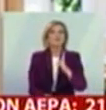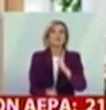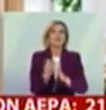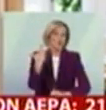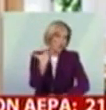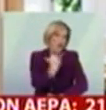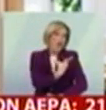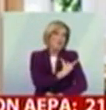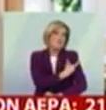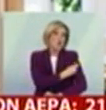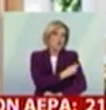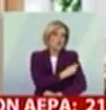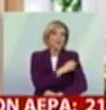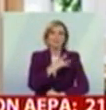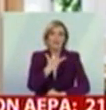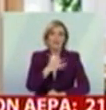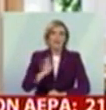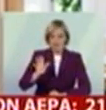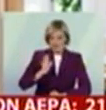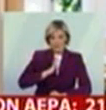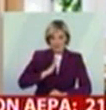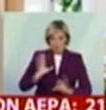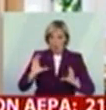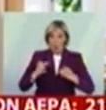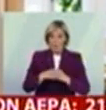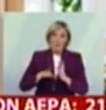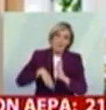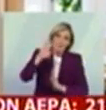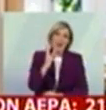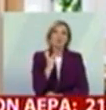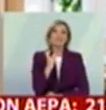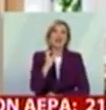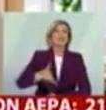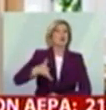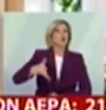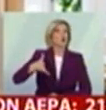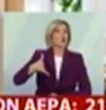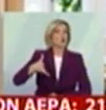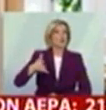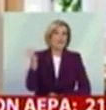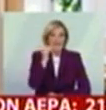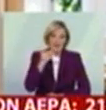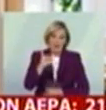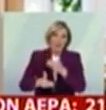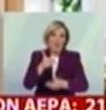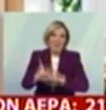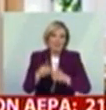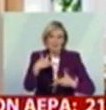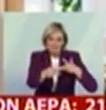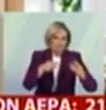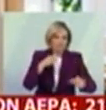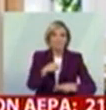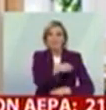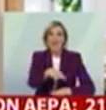ο κύριος Μητσοτάκης να βγάλει νόμο καινούριο, με τον οποίο θα επιβάλλει, αντί για μάσκες,